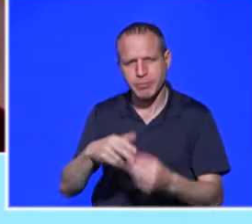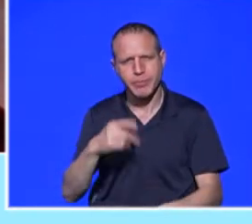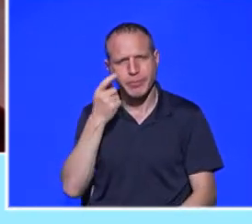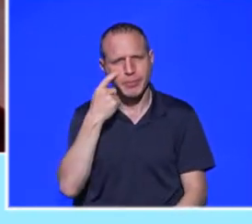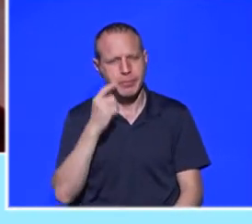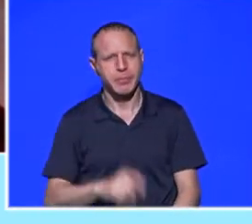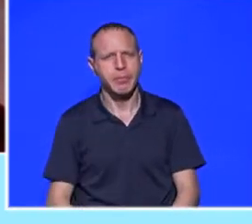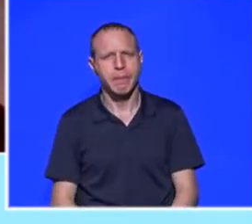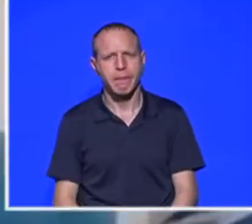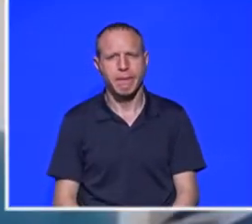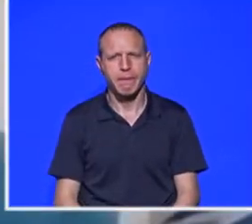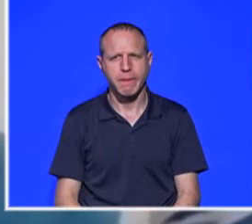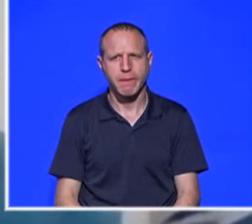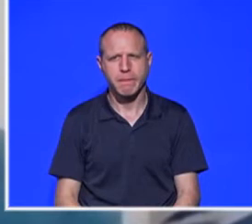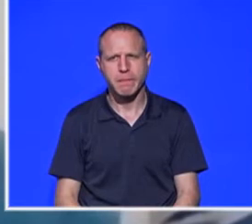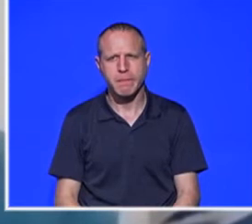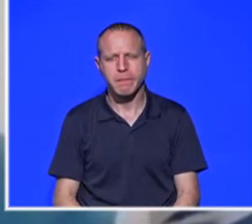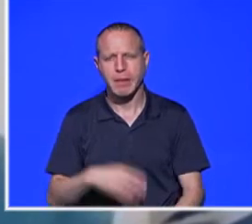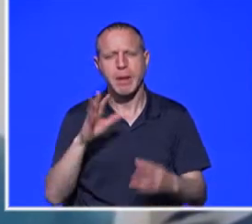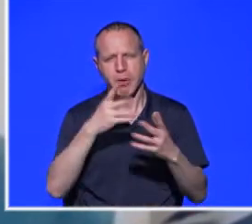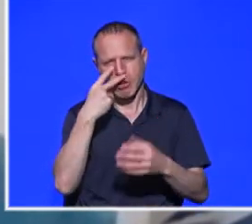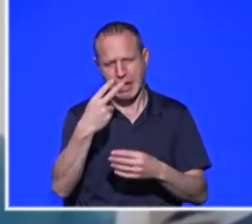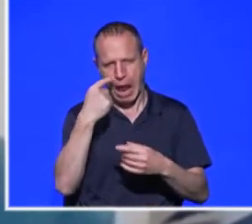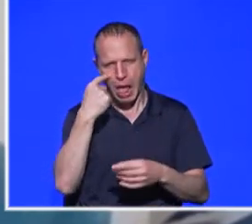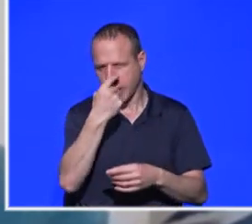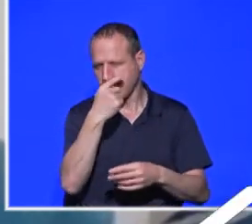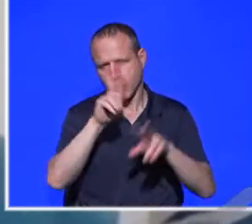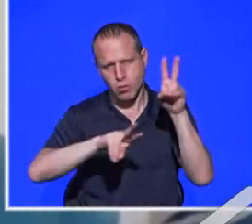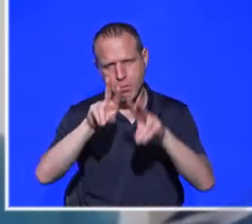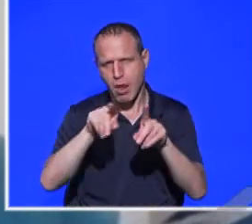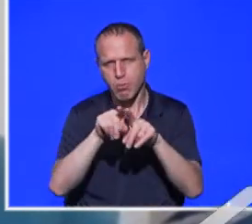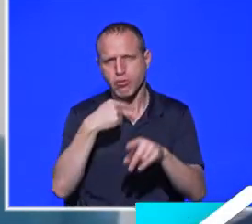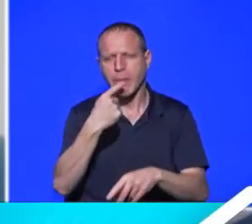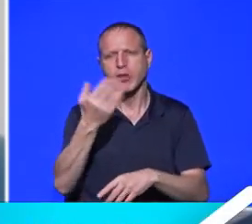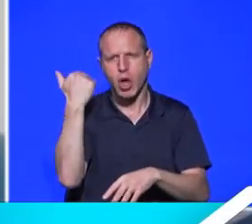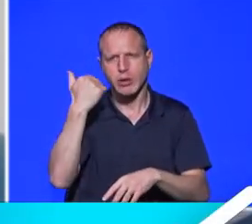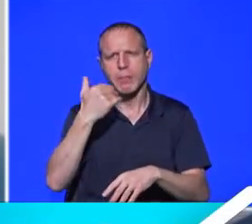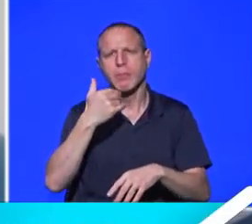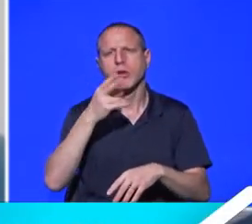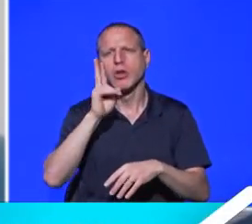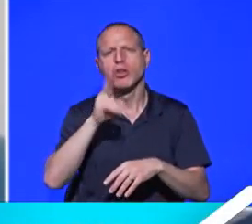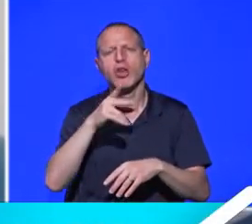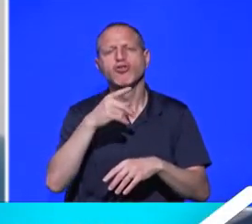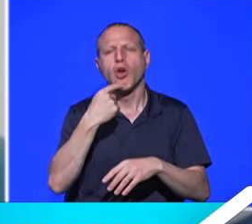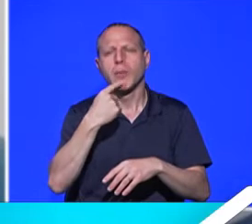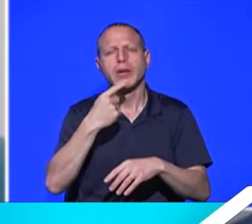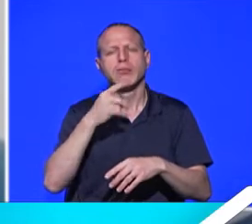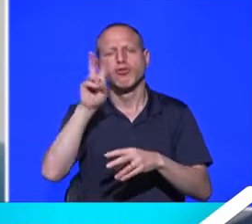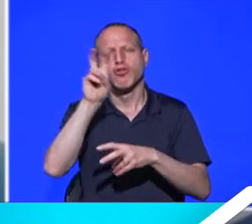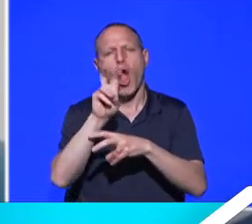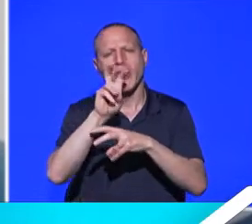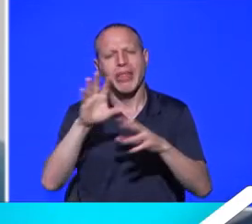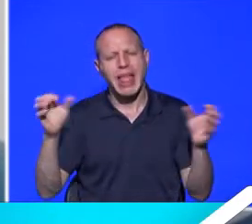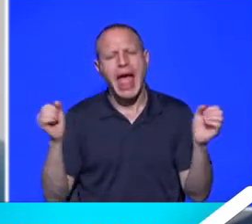תראה, החלק הנראה לעין יטופל, כפי שאמרתי קודם, יש כבר שאומרים שעונת הרחצה תידחה